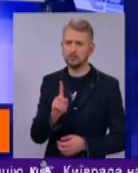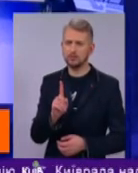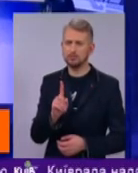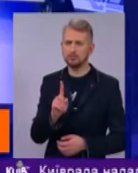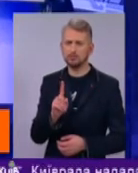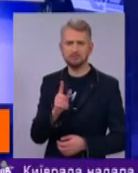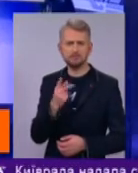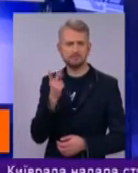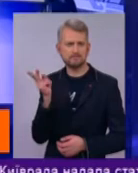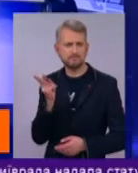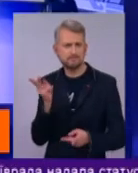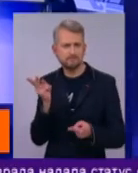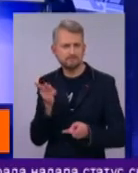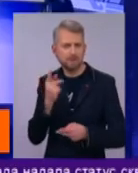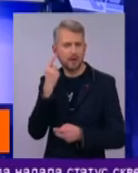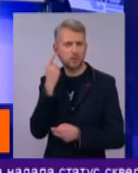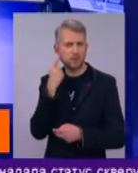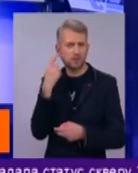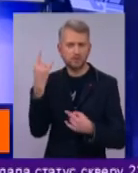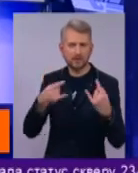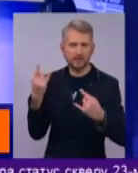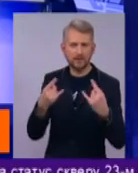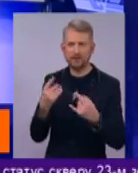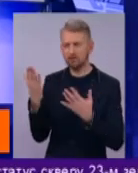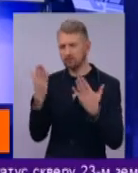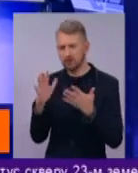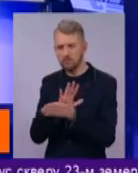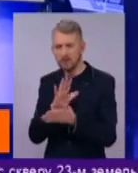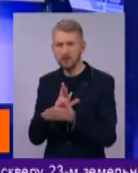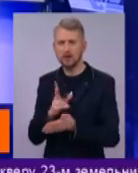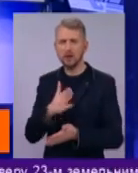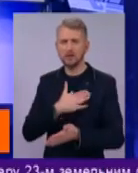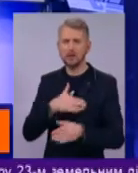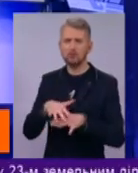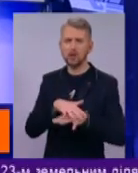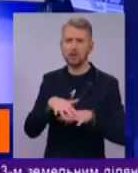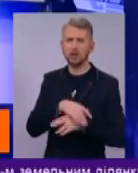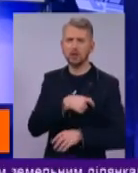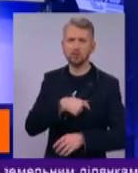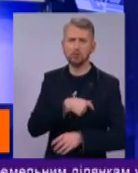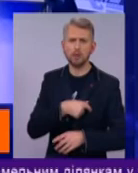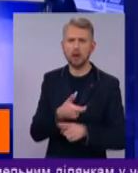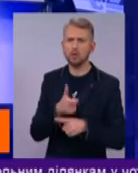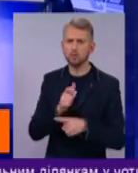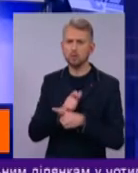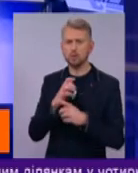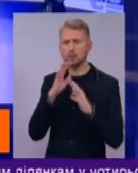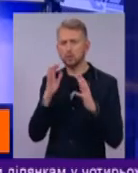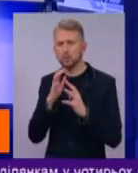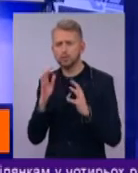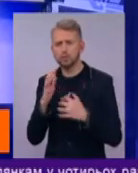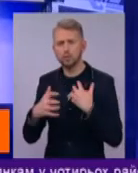Постійно ми чуємо з екранів телевізорів, читаємо в пресі, як наші там народні обранці дуже турбуються